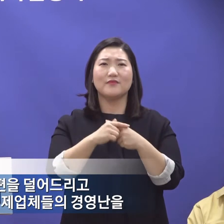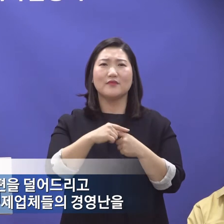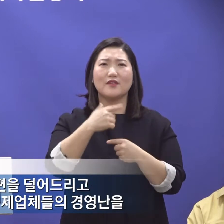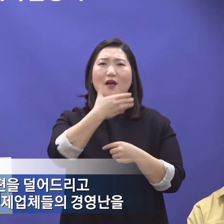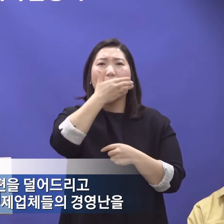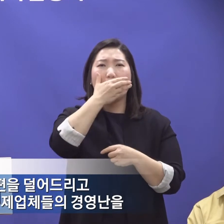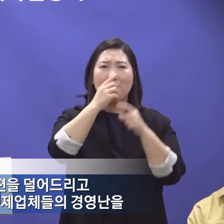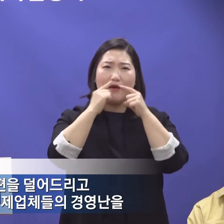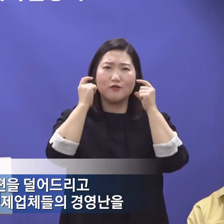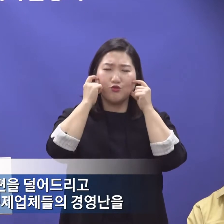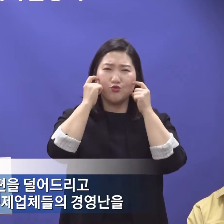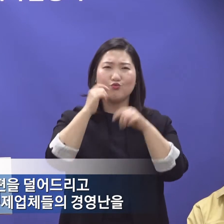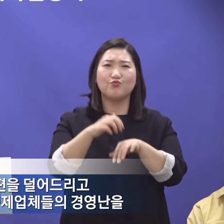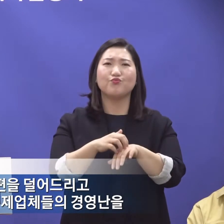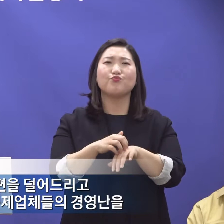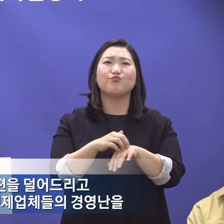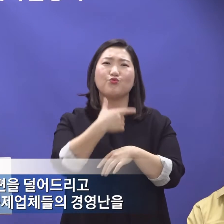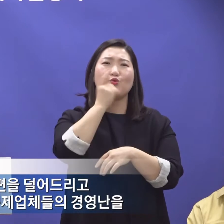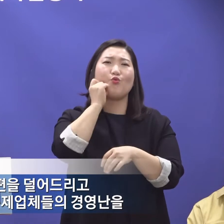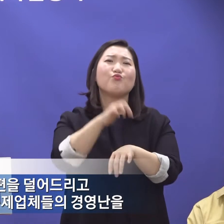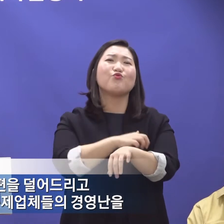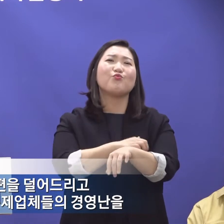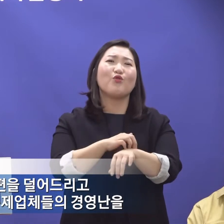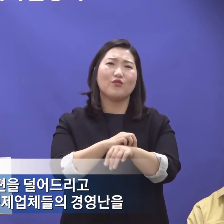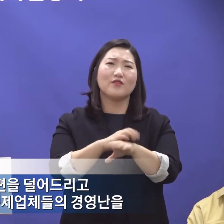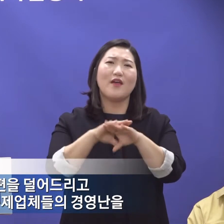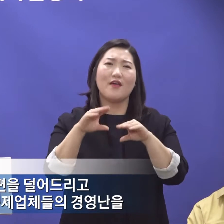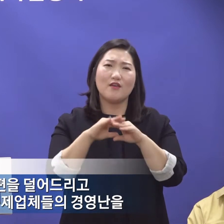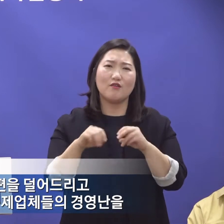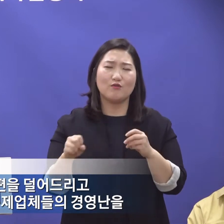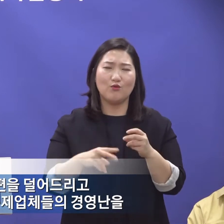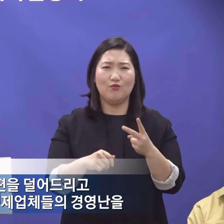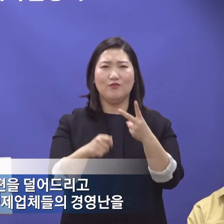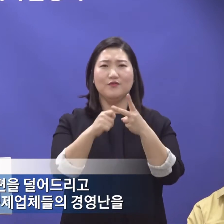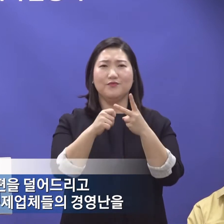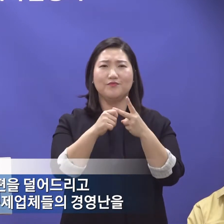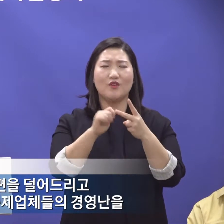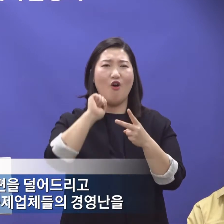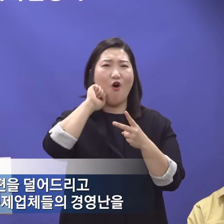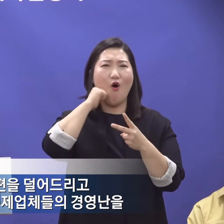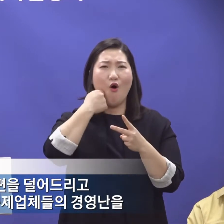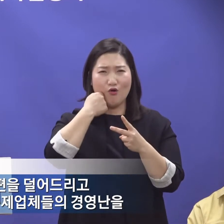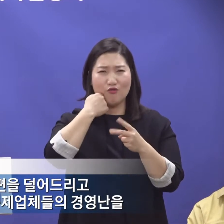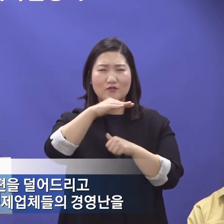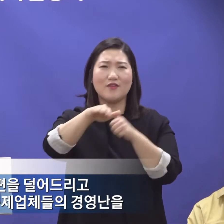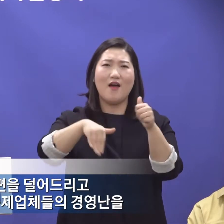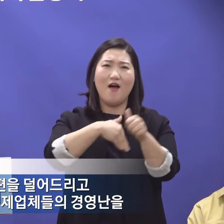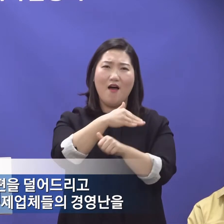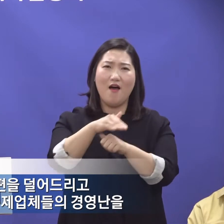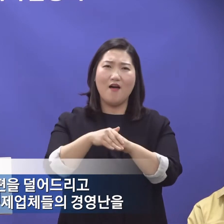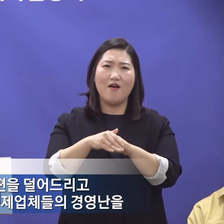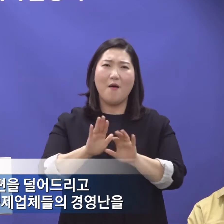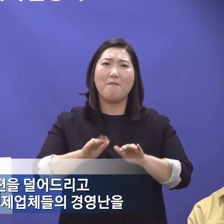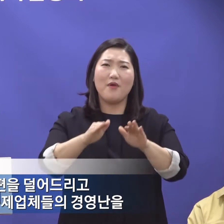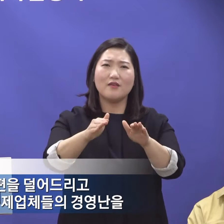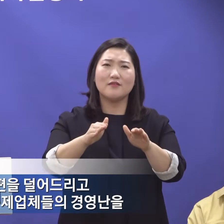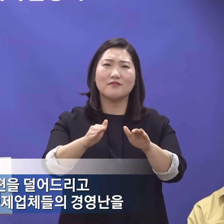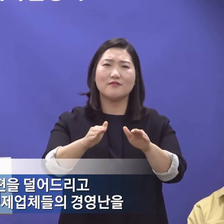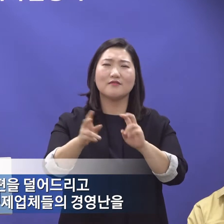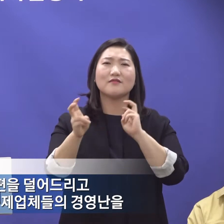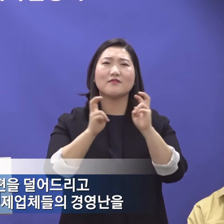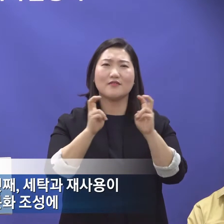부족으로 인한 주민 불편을 덜어드리고 그 다음에 둘째, 어려움에 처해 있는 지역 패션 봉제